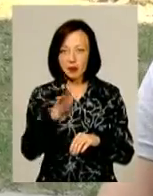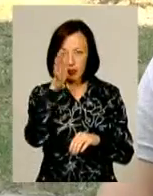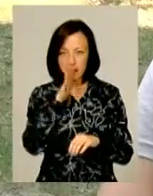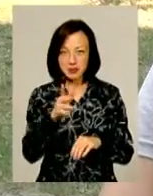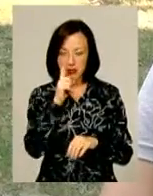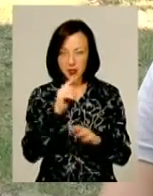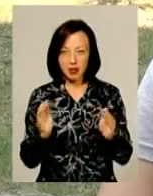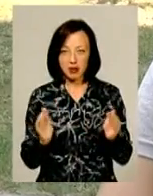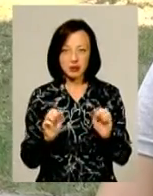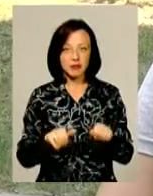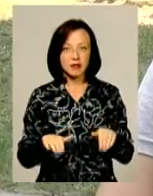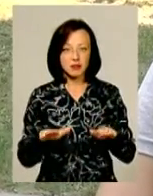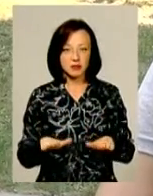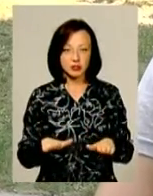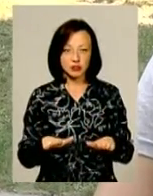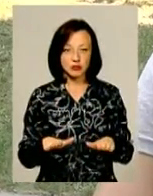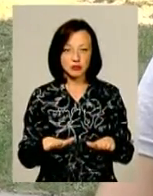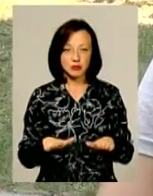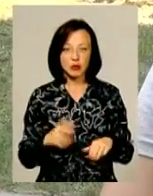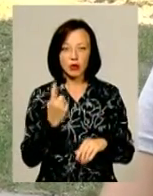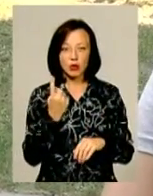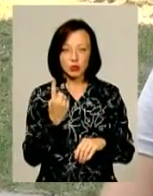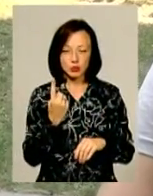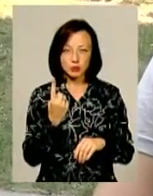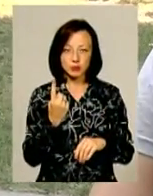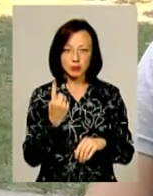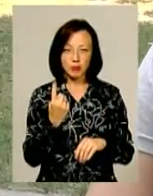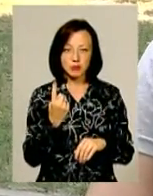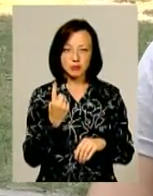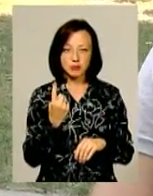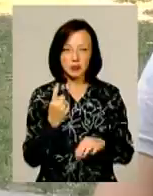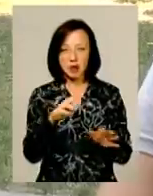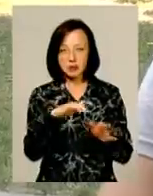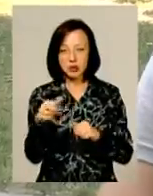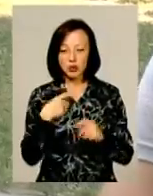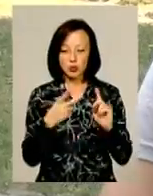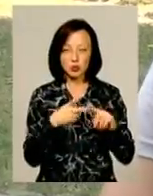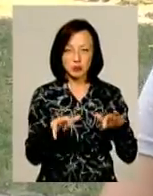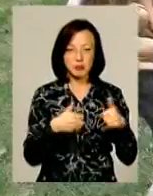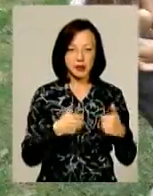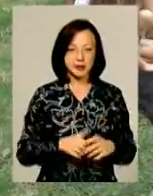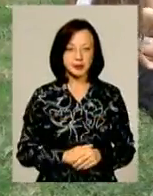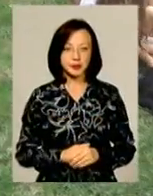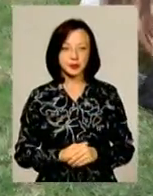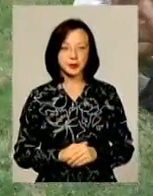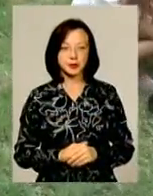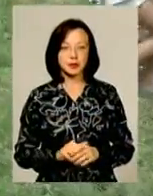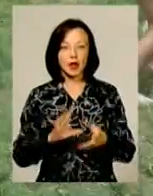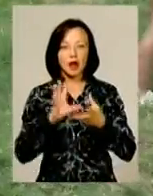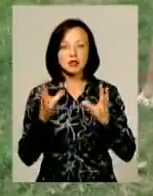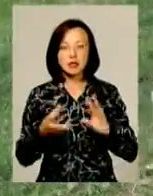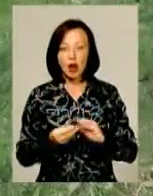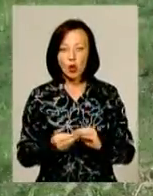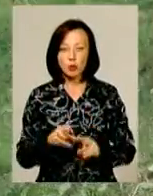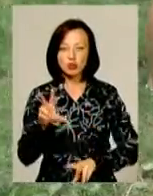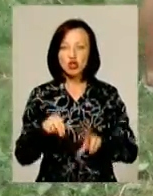місяців. І ми вирішили, одна дівчинка взяла собі, і я собі вирішила забрати. Загалом шанси на